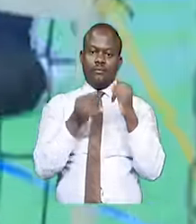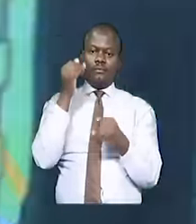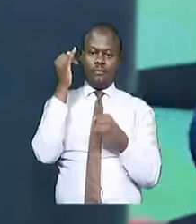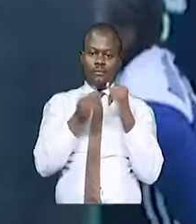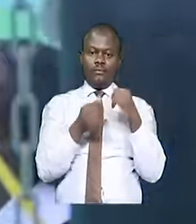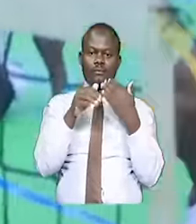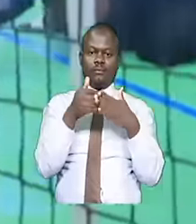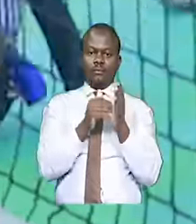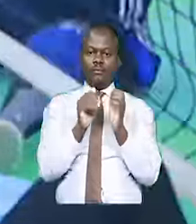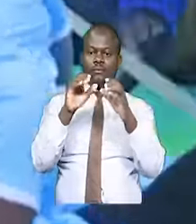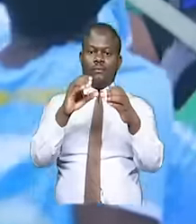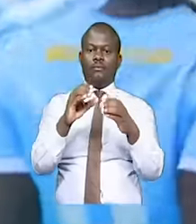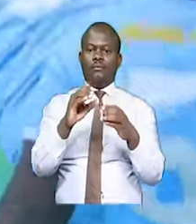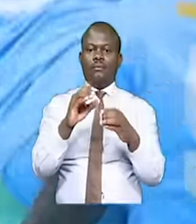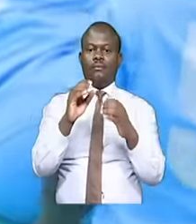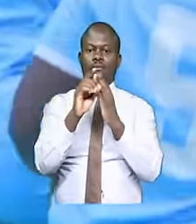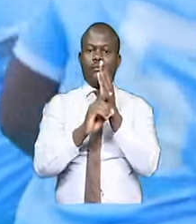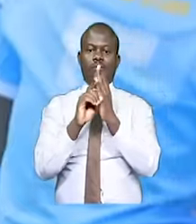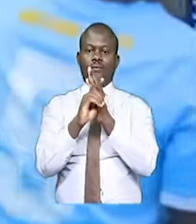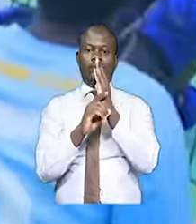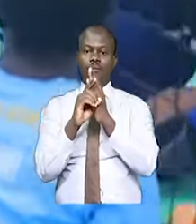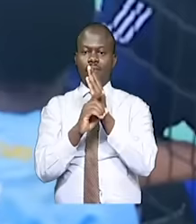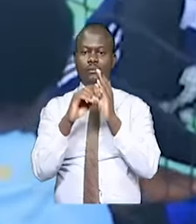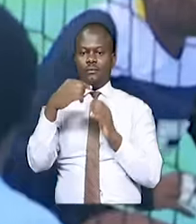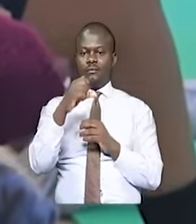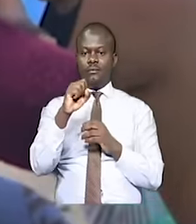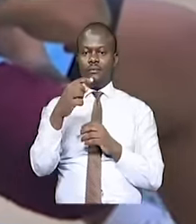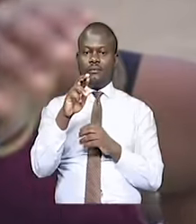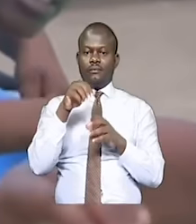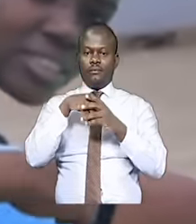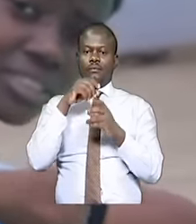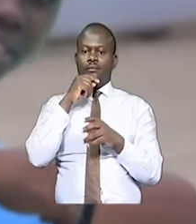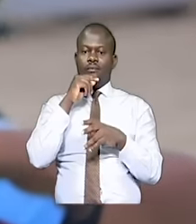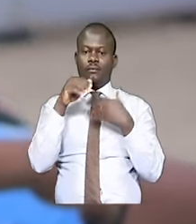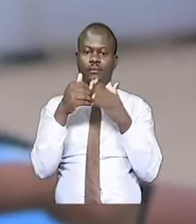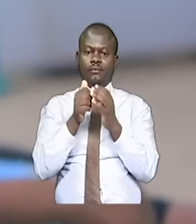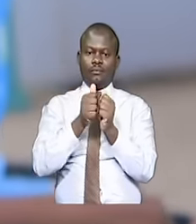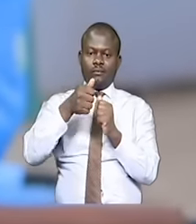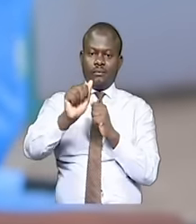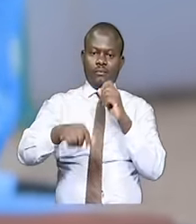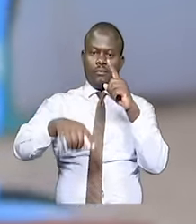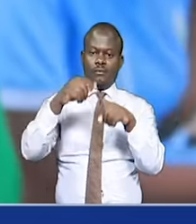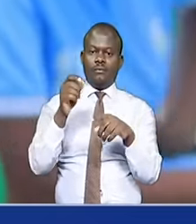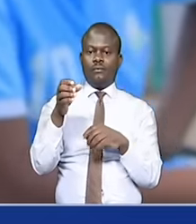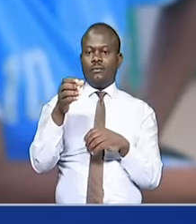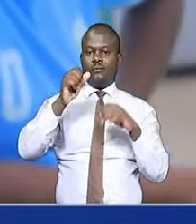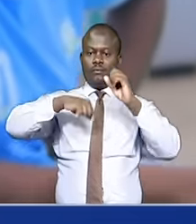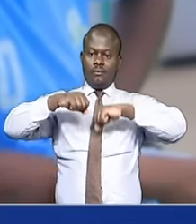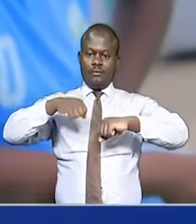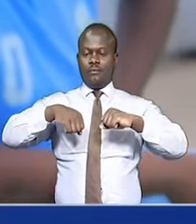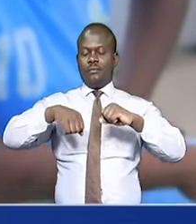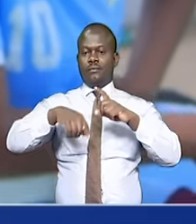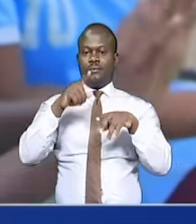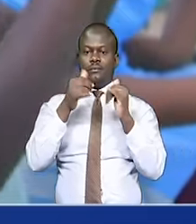yasozwaga ikipe y'akarere ka Gisagara mu bagabo niyo yegukanye igikombe itsindiye ku mukino wa